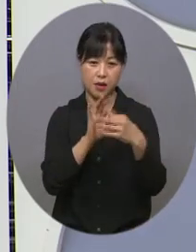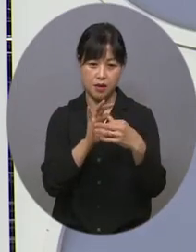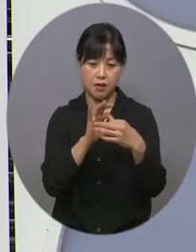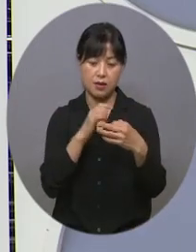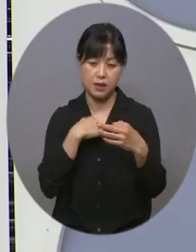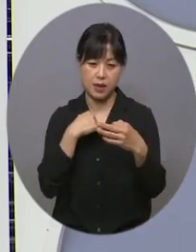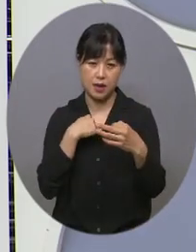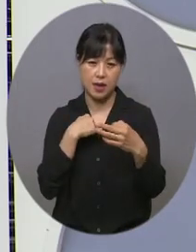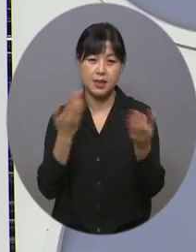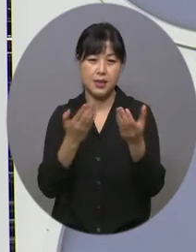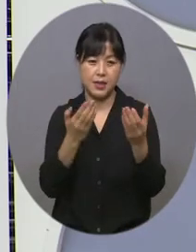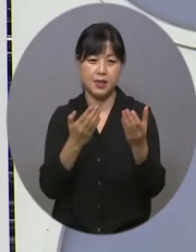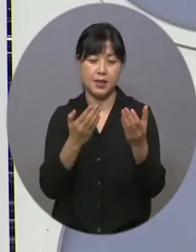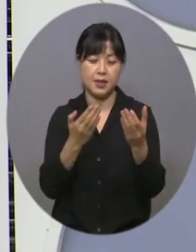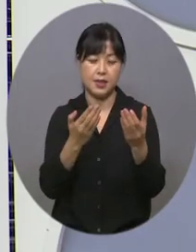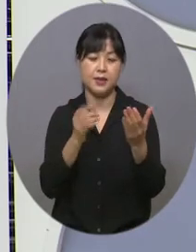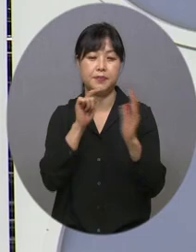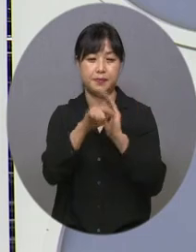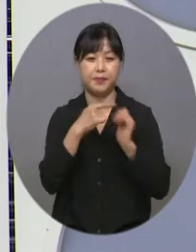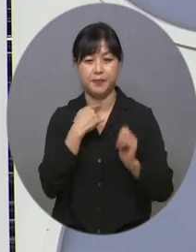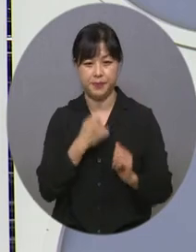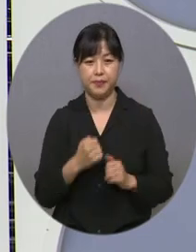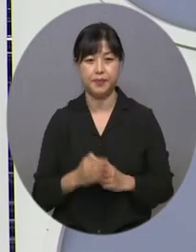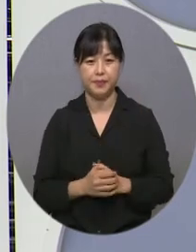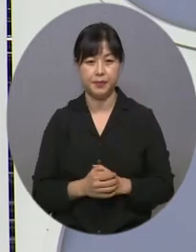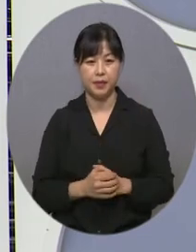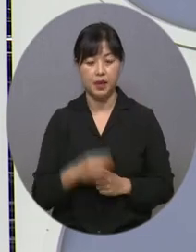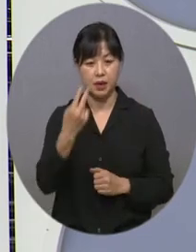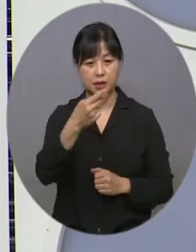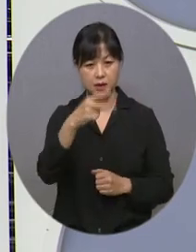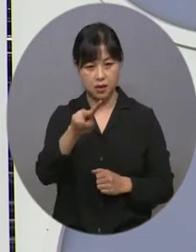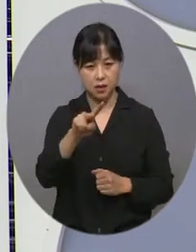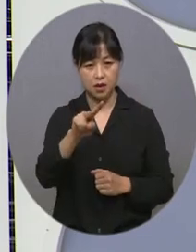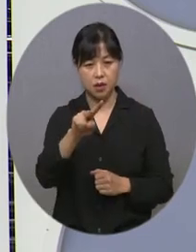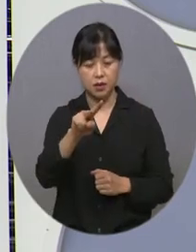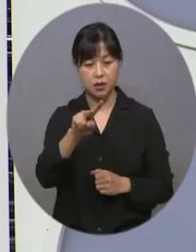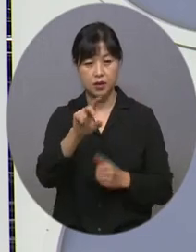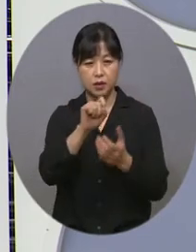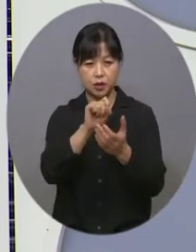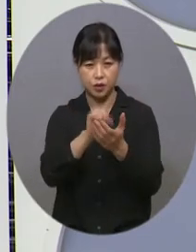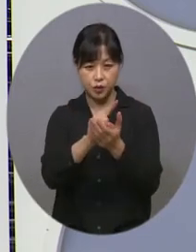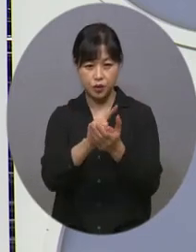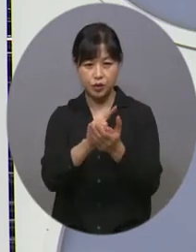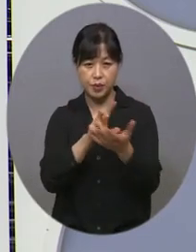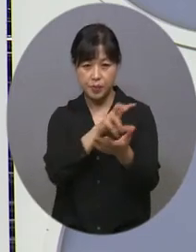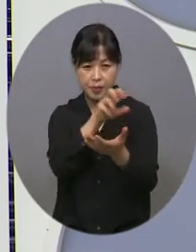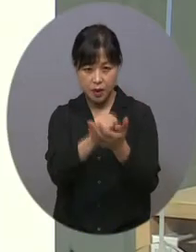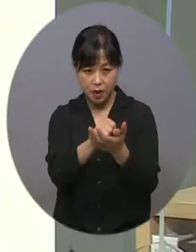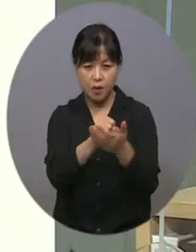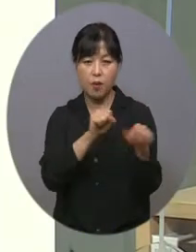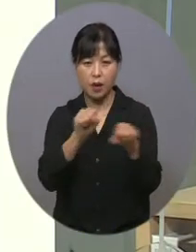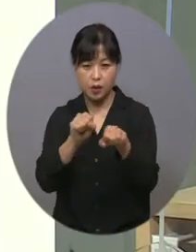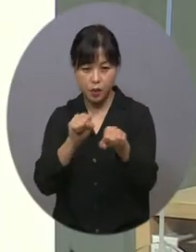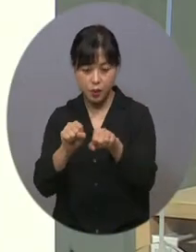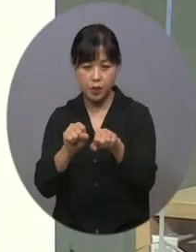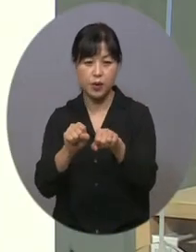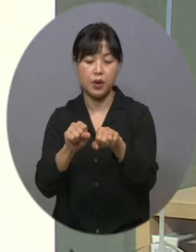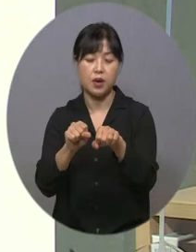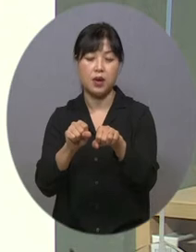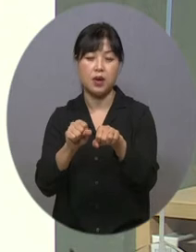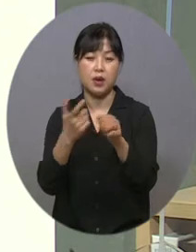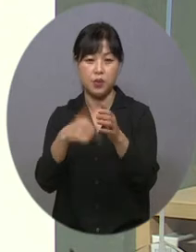파견을 나갔습니다. 그래서 이제 그 2002년 월드컵 유치 활동을 주로 하기 위해서 나갔기